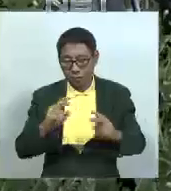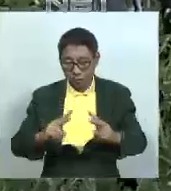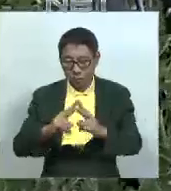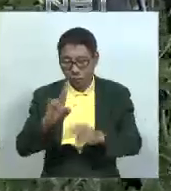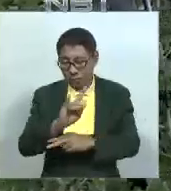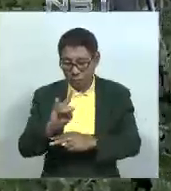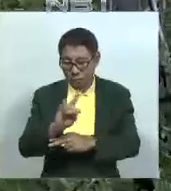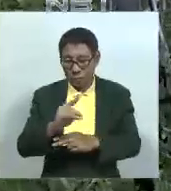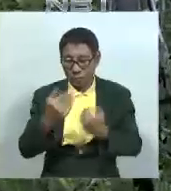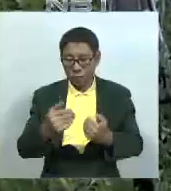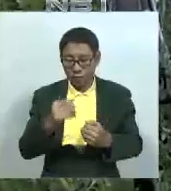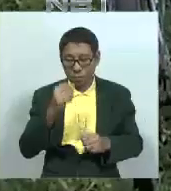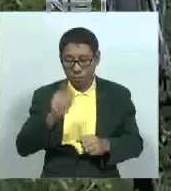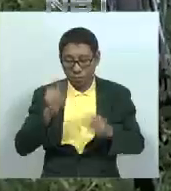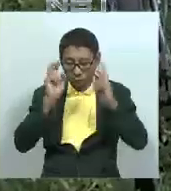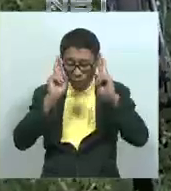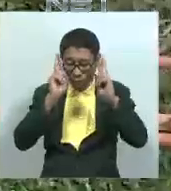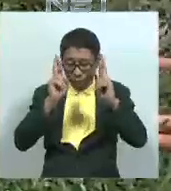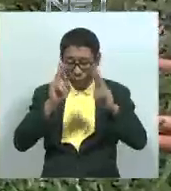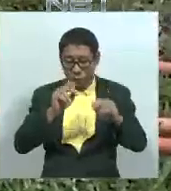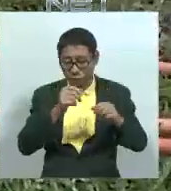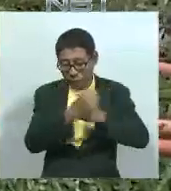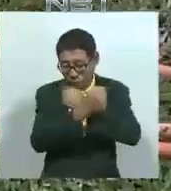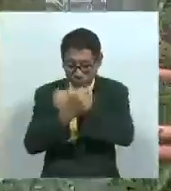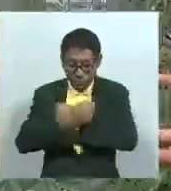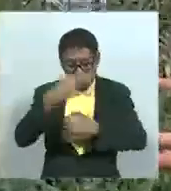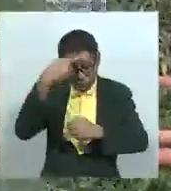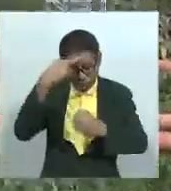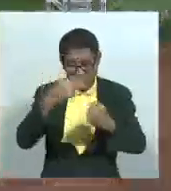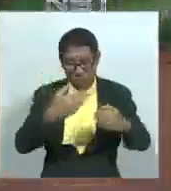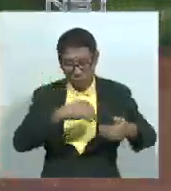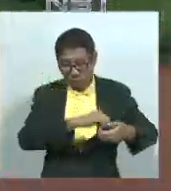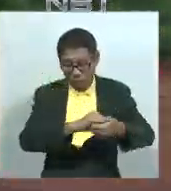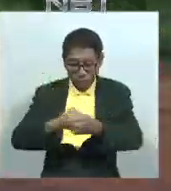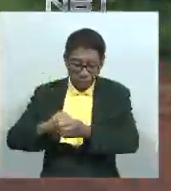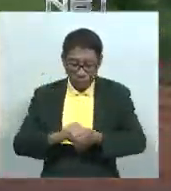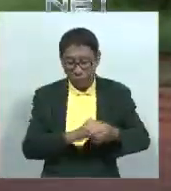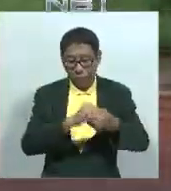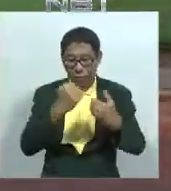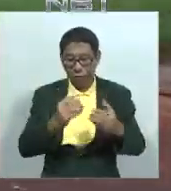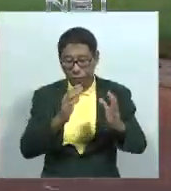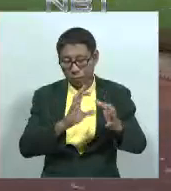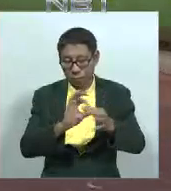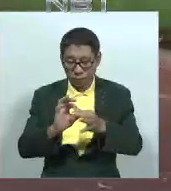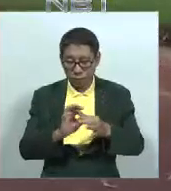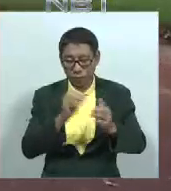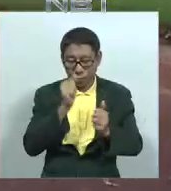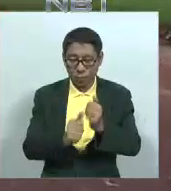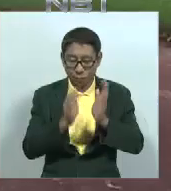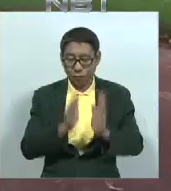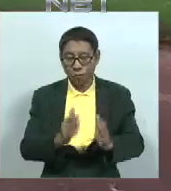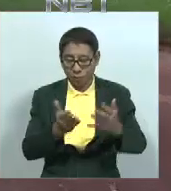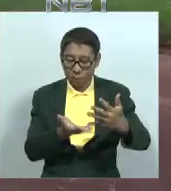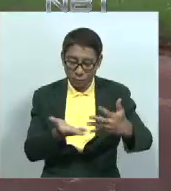างใกล้ชิดทั้งมาตรการเฝ้าระวังและป้องกันโรคนะคะโดยเน้นการประสานความร่วมมือแบบบูรณาการจากหน่วยงานที่เกี่ยวข้องจากทุกภาคส่วน